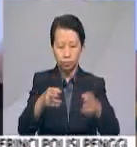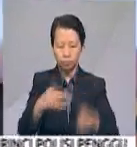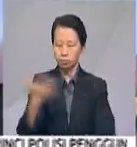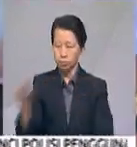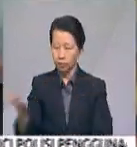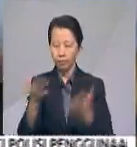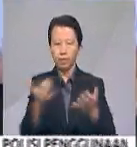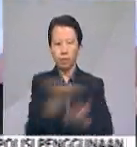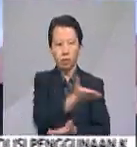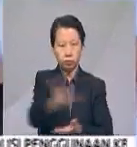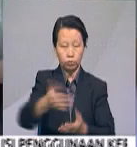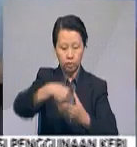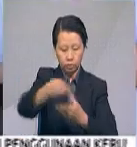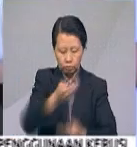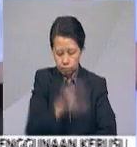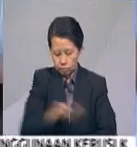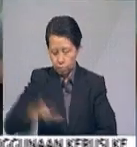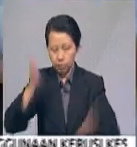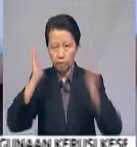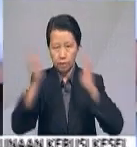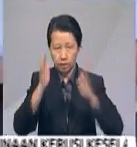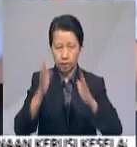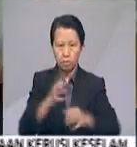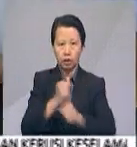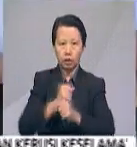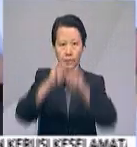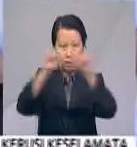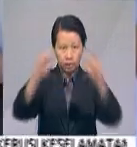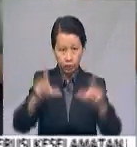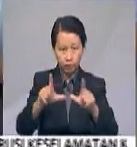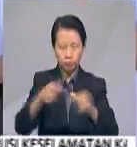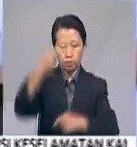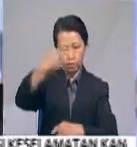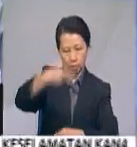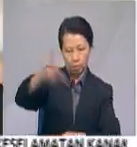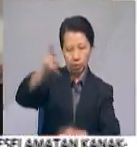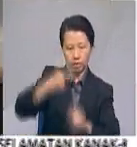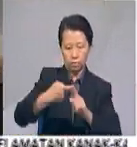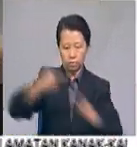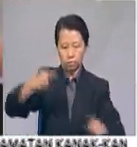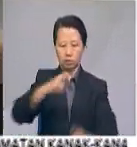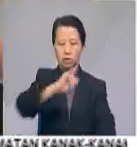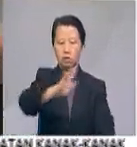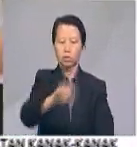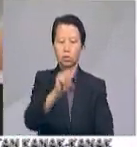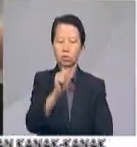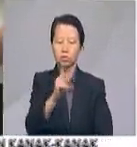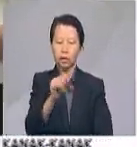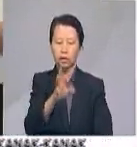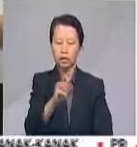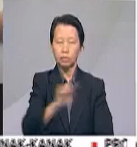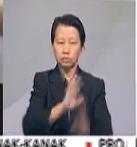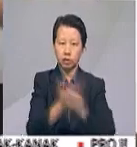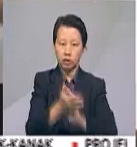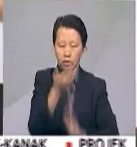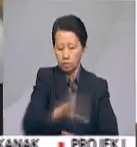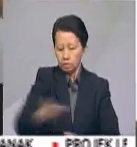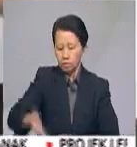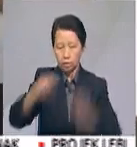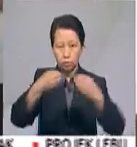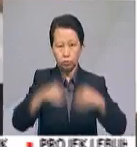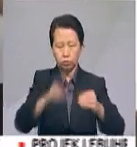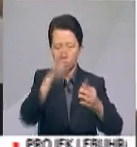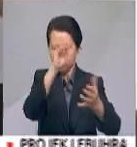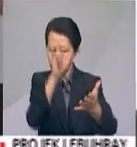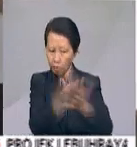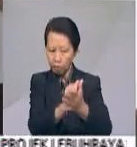mahu semua pengeluar produk tempatan mendapatkan sijil halal Jabatan Kemajuan Islam Malaysia JAKIM supaya barangan yang dijual lebih